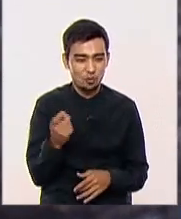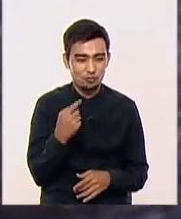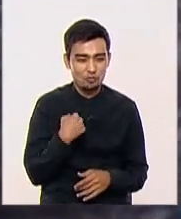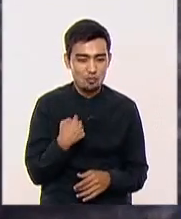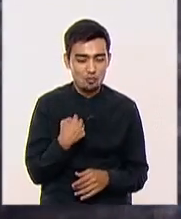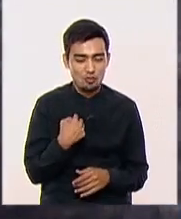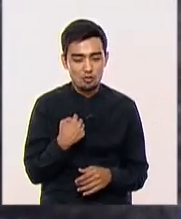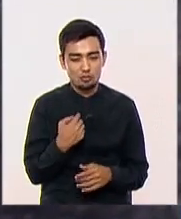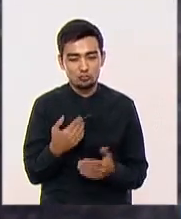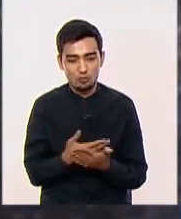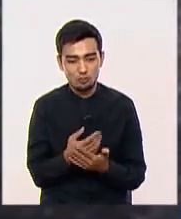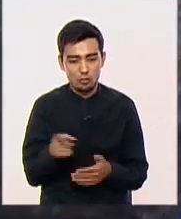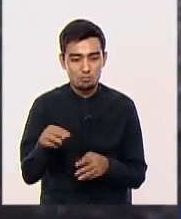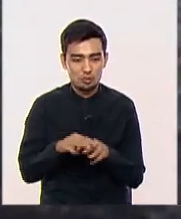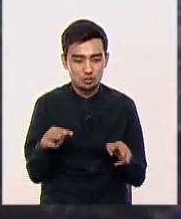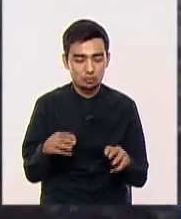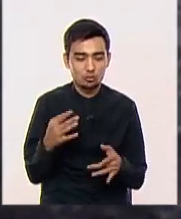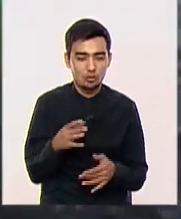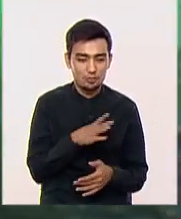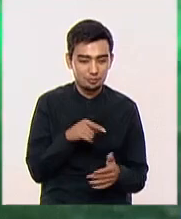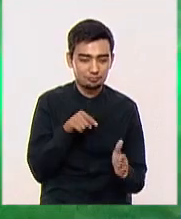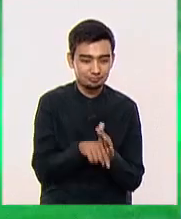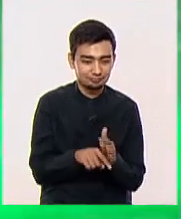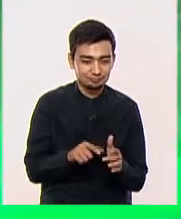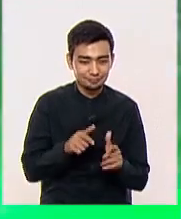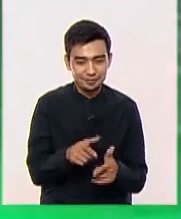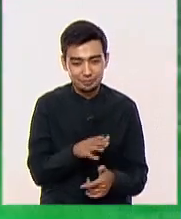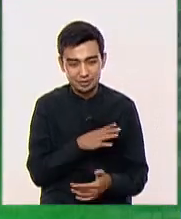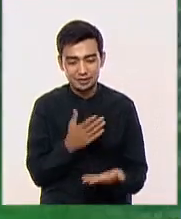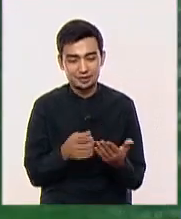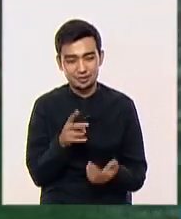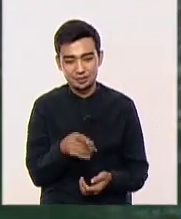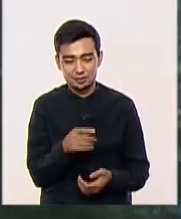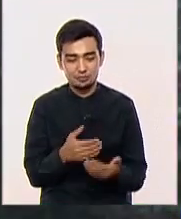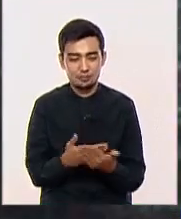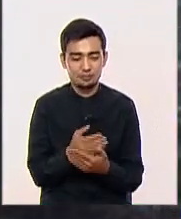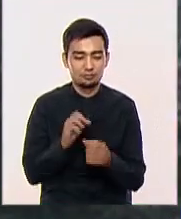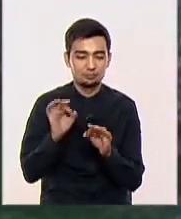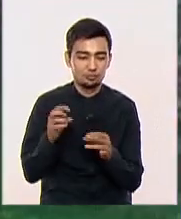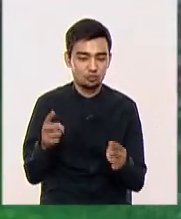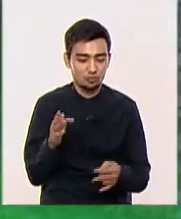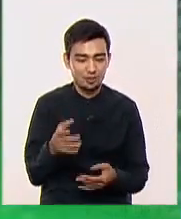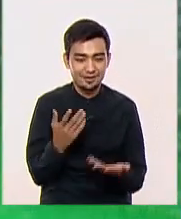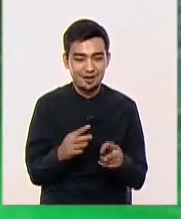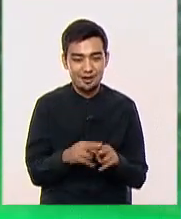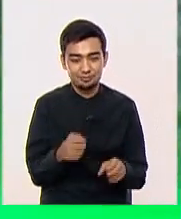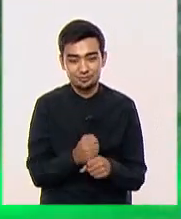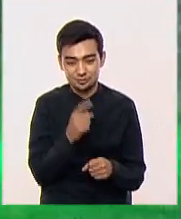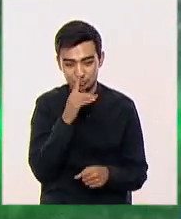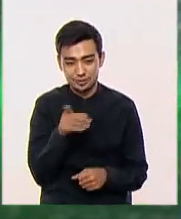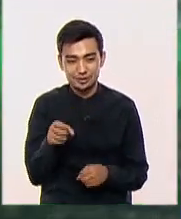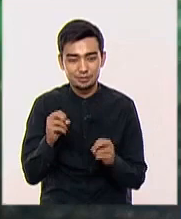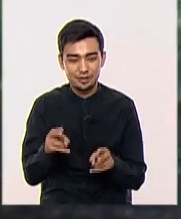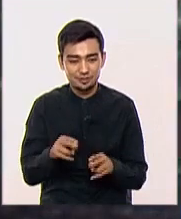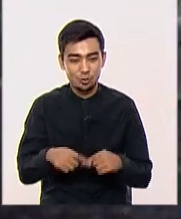Akparat Ministerliğine kanşa koldanuşının kırp şıkkanı turalı mälumetti berip oturuu kerek. Eger olay bulmagan jağdayda atalgan